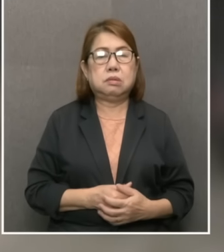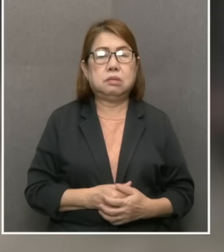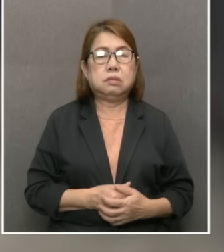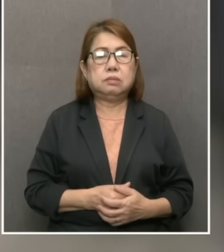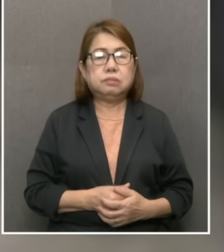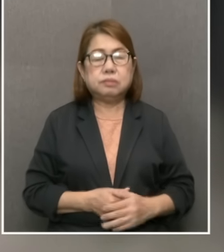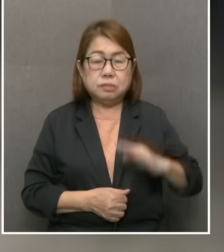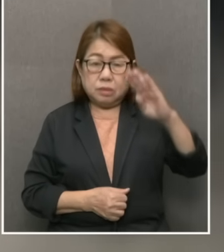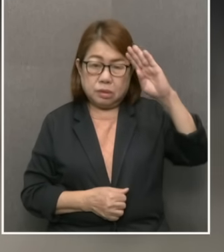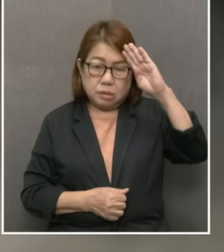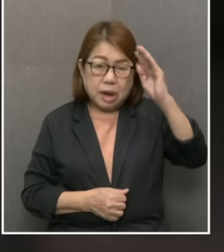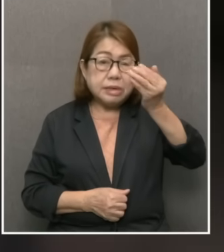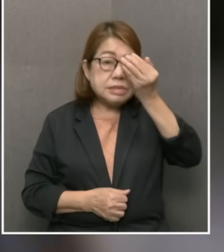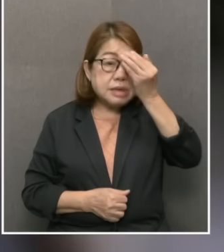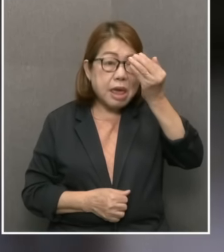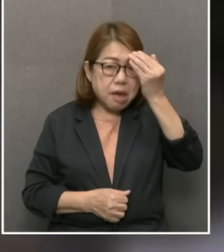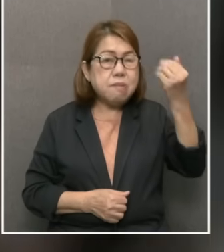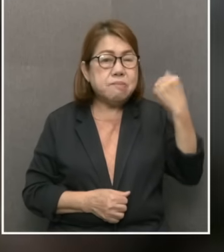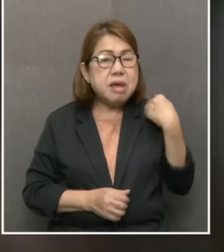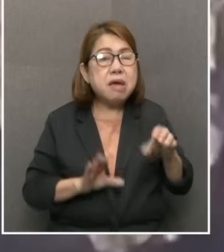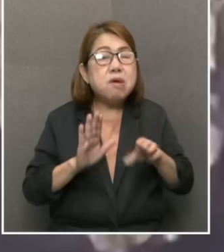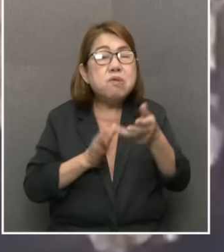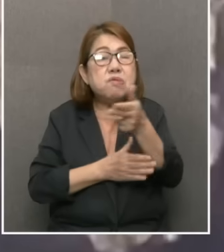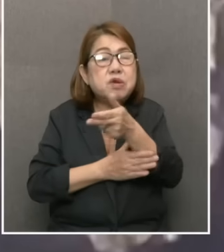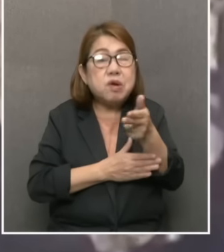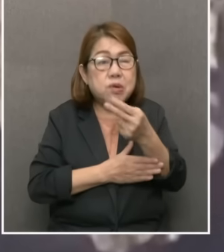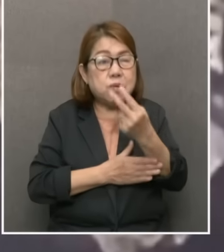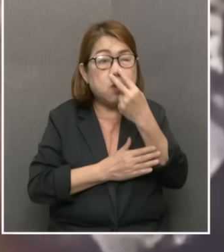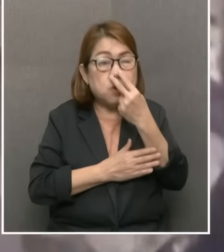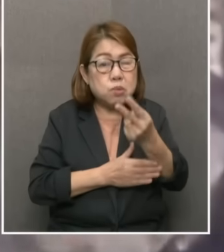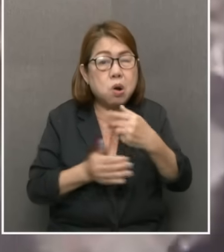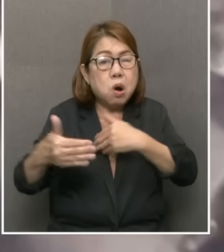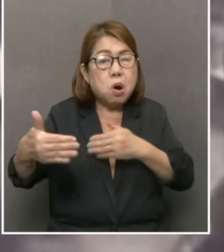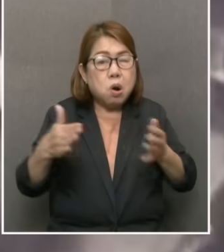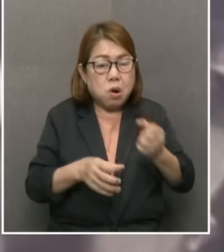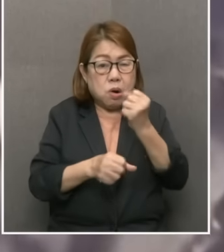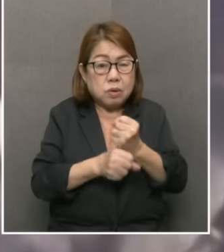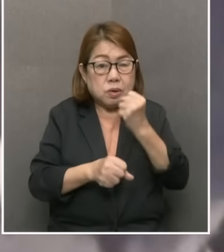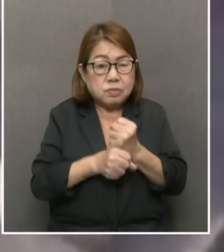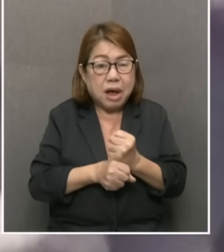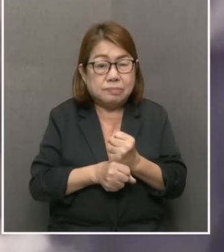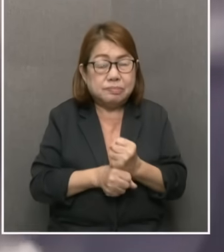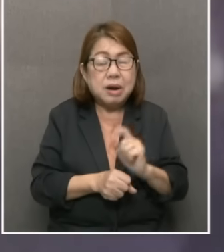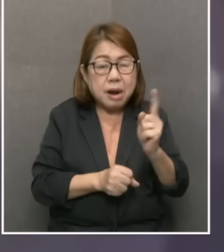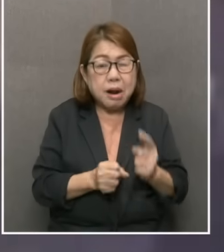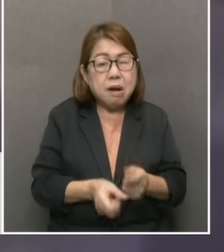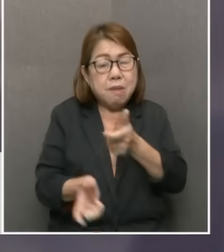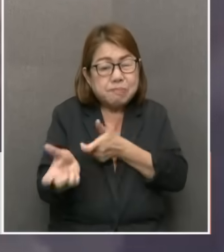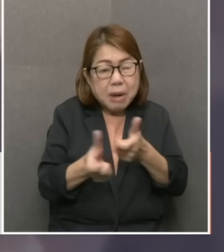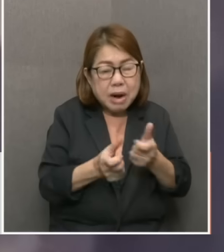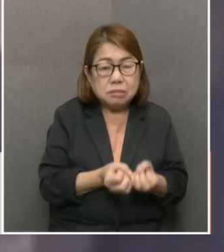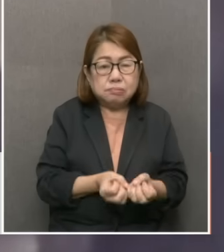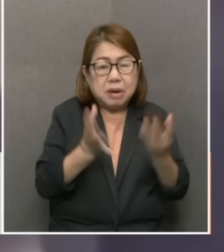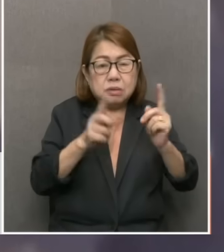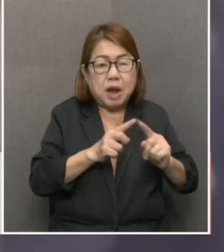กองทัพอิสราเอลยังเปิดคลิปห้องปฏิบัติการทดลองอาวุธและโรงงานผลิตอาวุธใต้ดินของฮามาสโดยทหารอิส